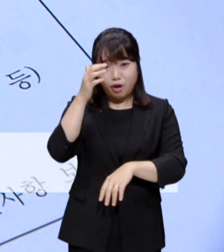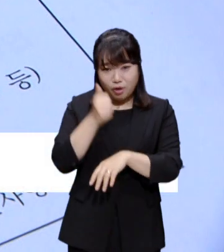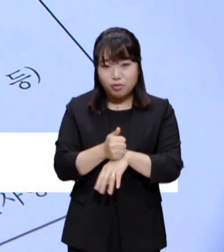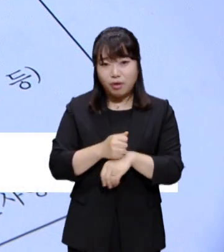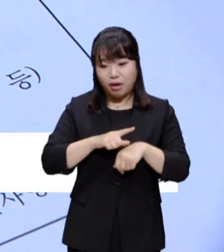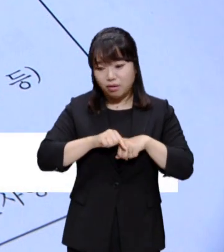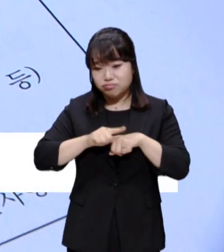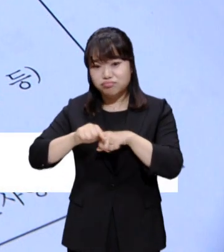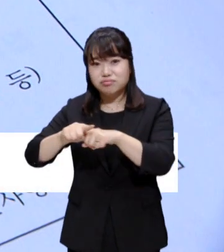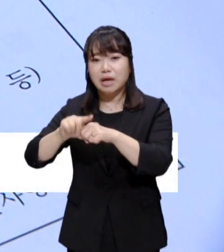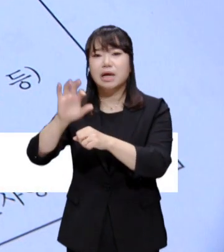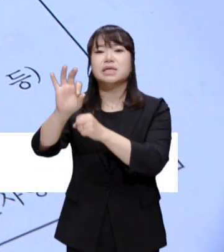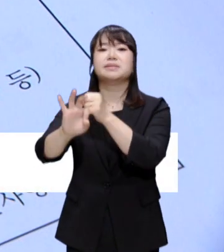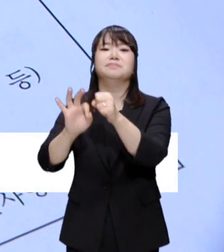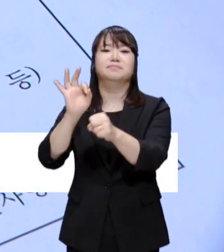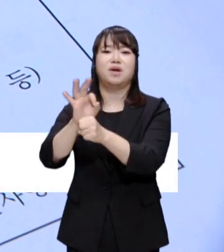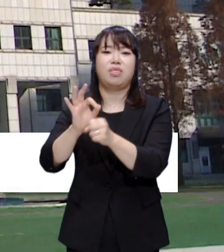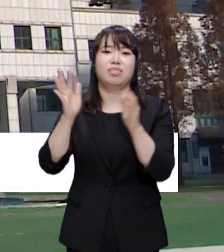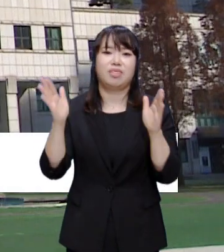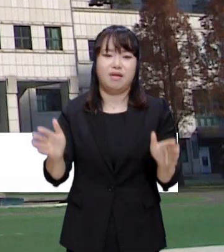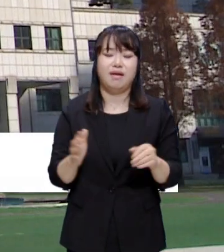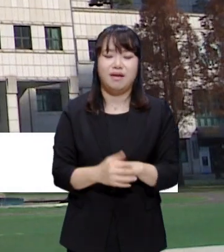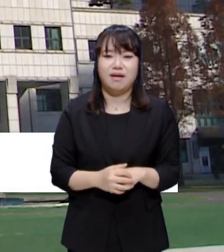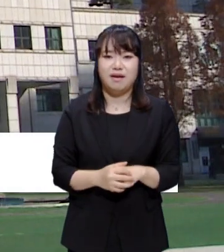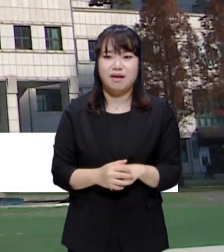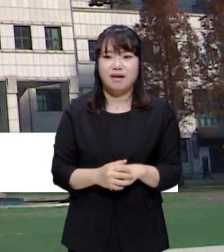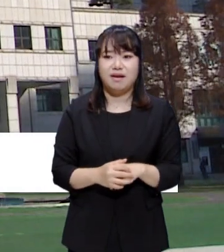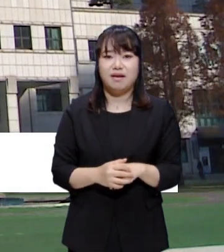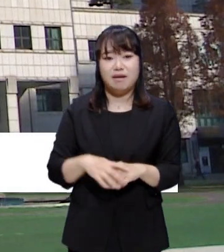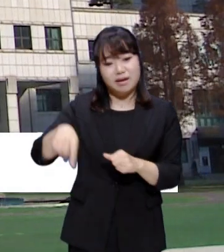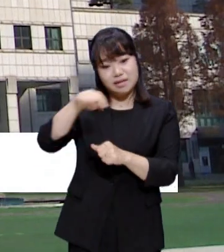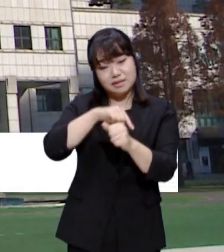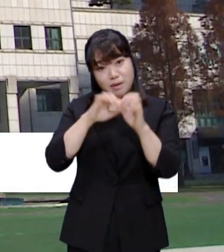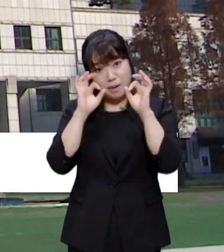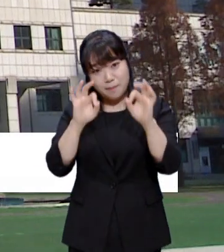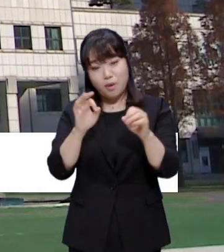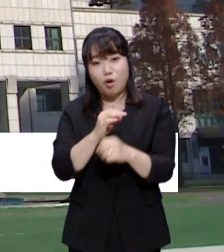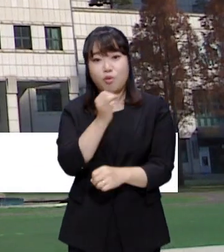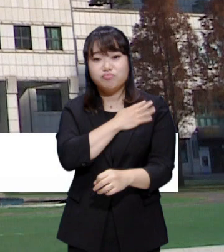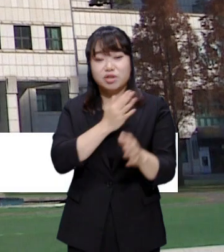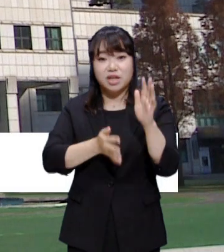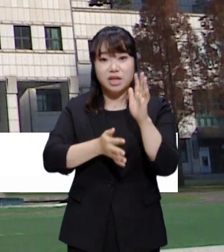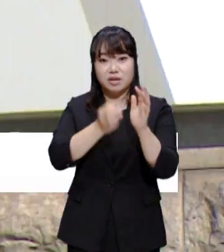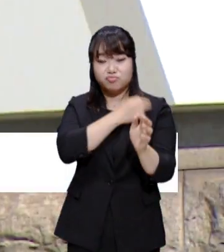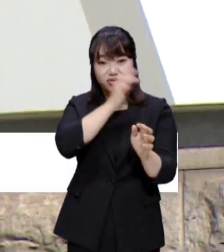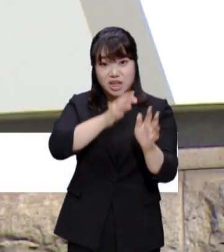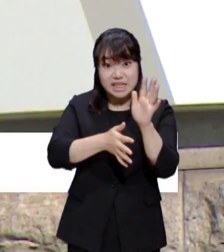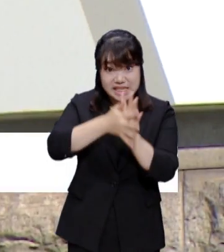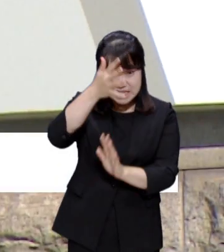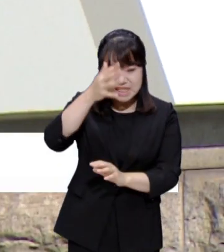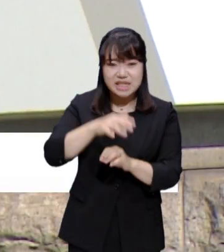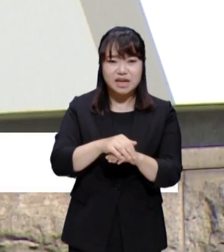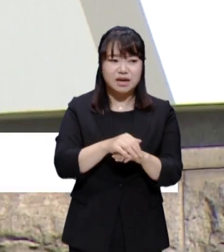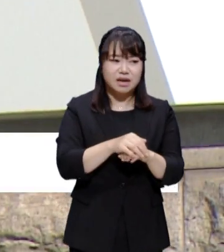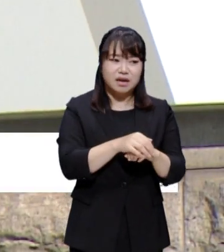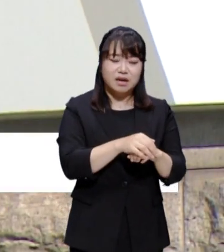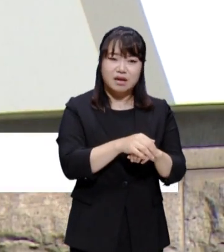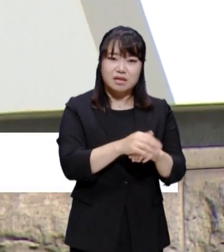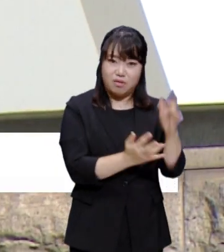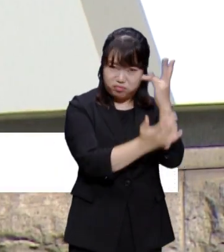시간만 벌써 10년입니다. 이런 상황에서 부천시가 자원순환센터를